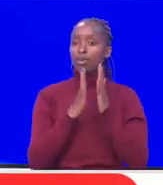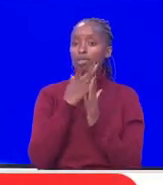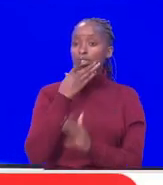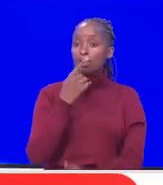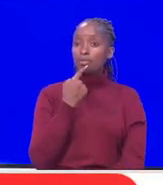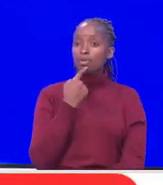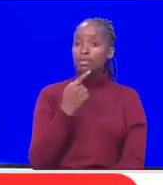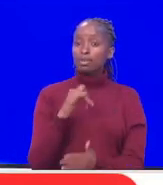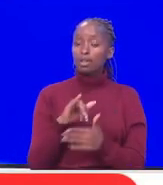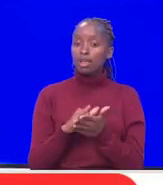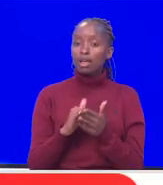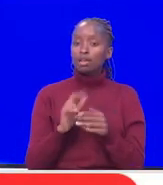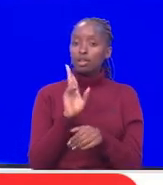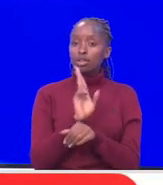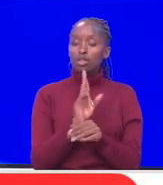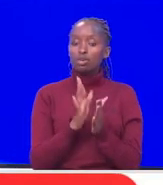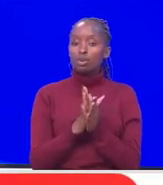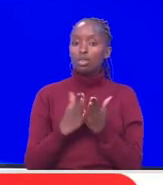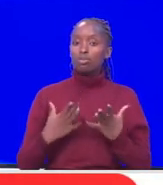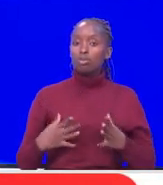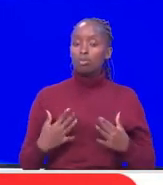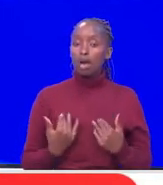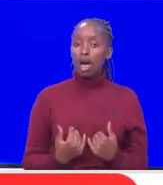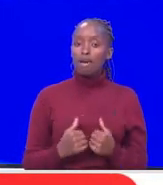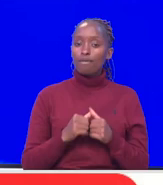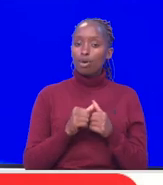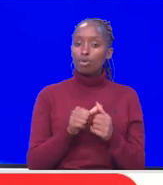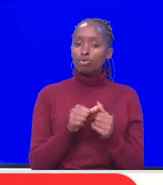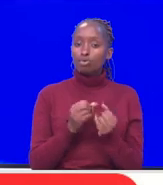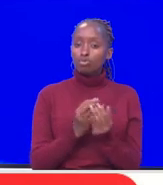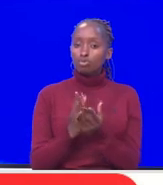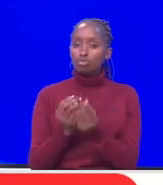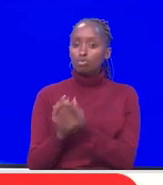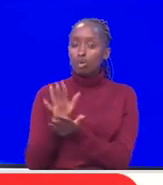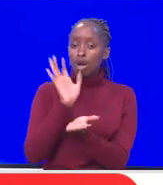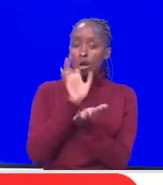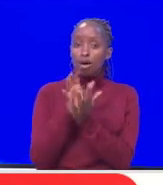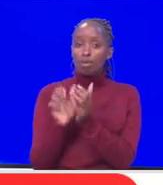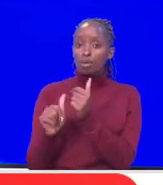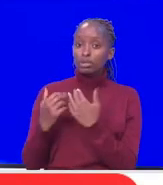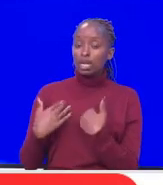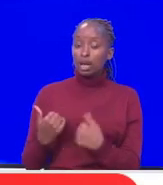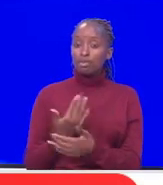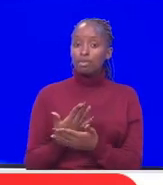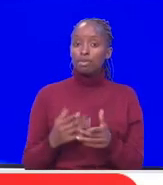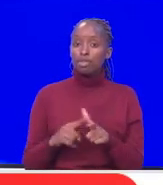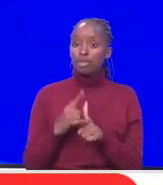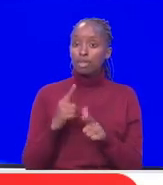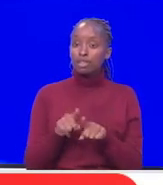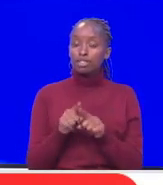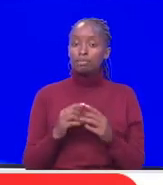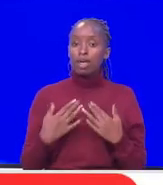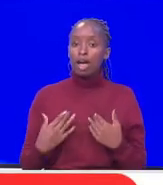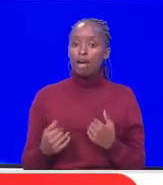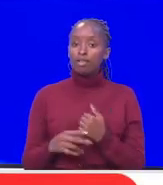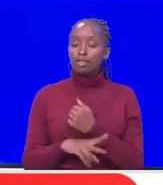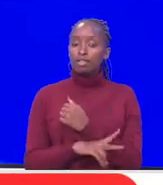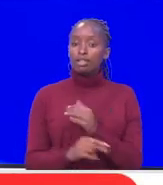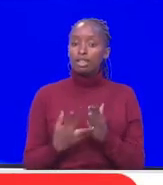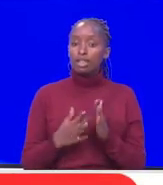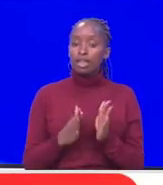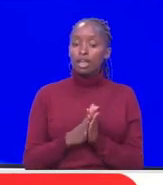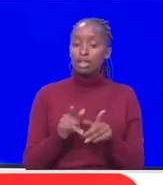limekuwa likitumiwa na wahalifu kueneza propaganda zenye nia mbaya na kuendeleza wizi wa vitambulisho, ulagai pamoja